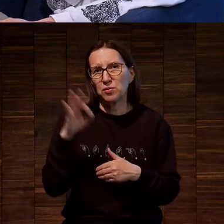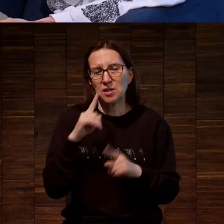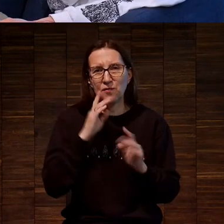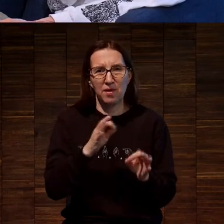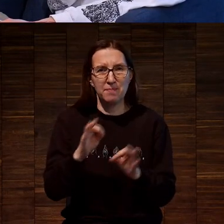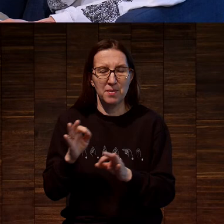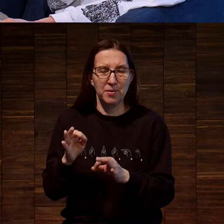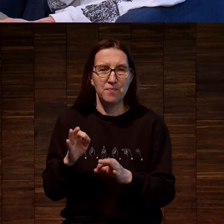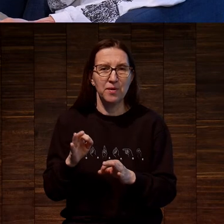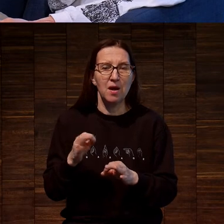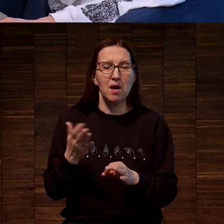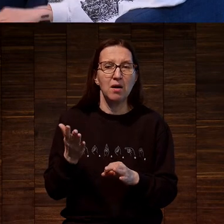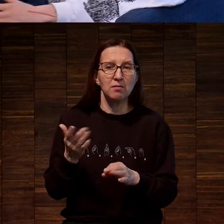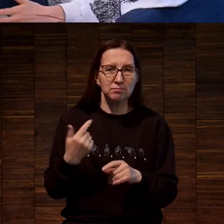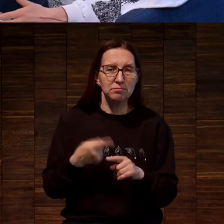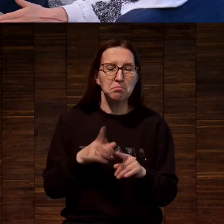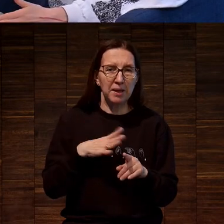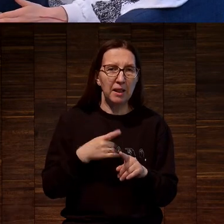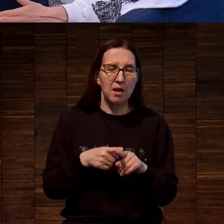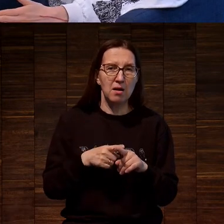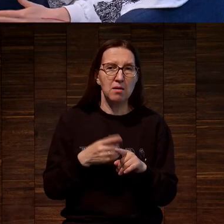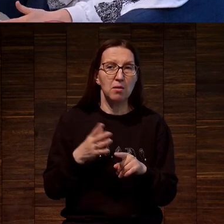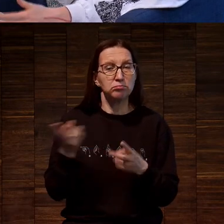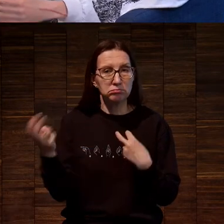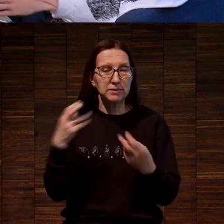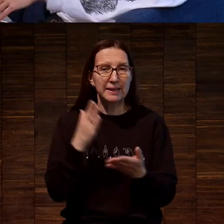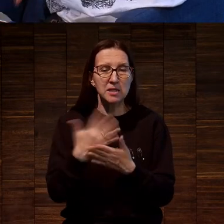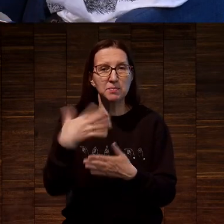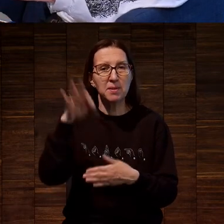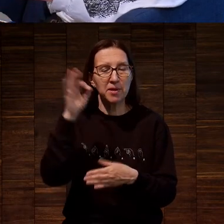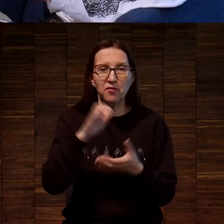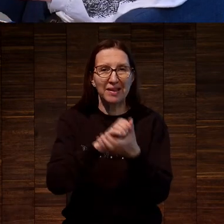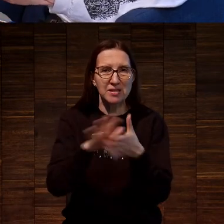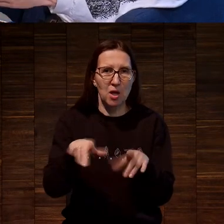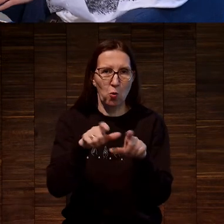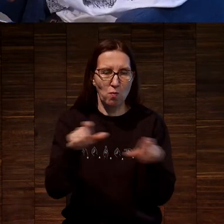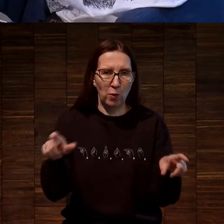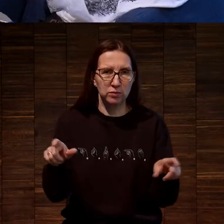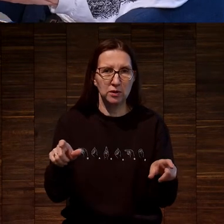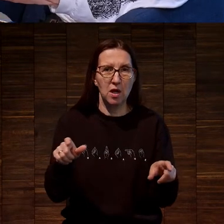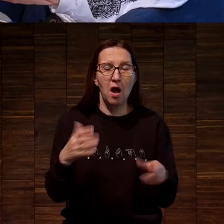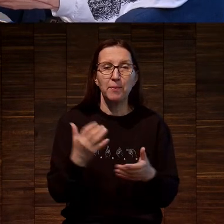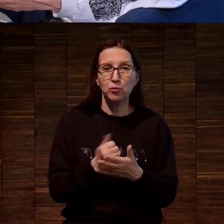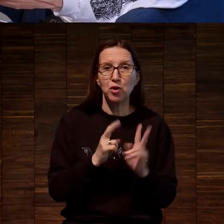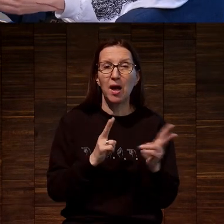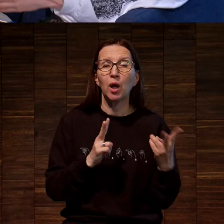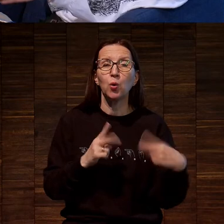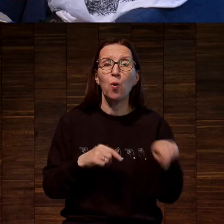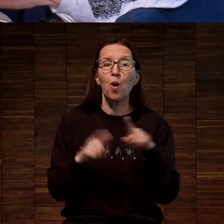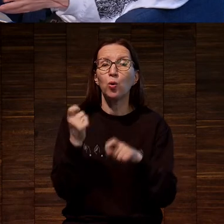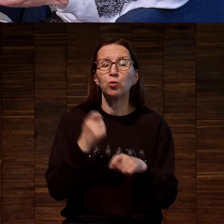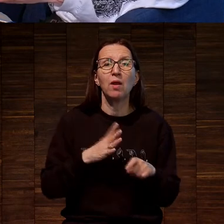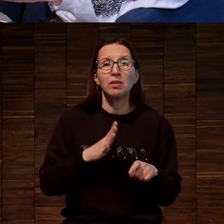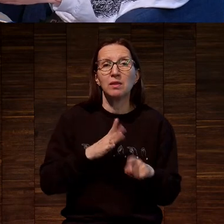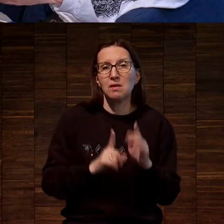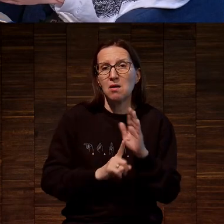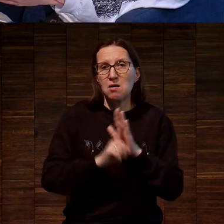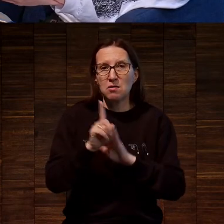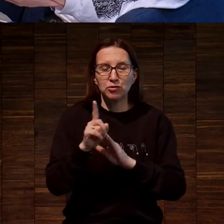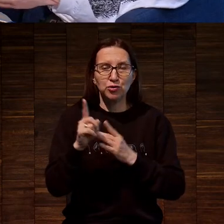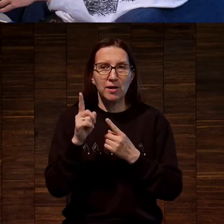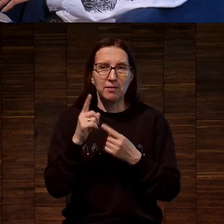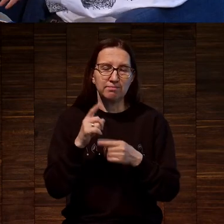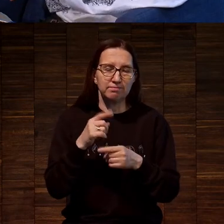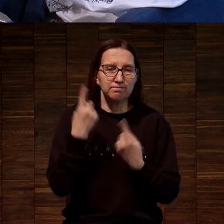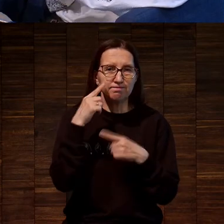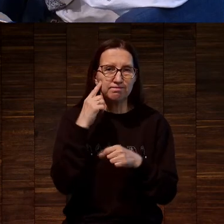те площадки, которые мы посетили, это были незнакомые люди. То есть для художников, которые только вступают на профессиональное